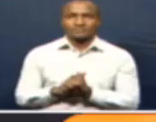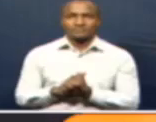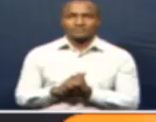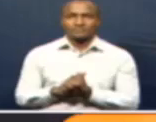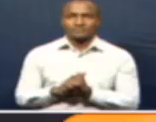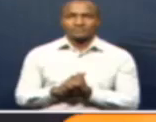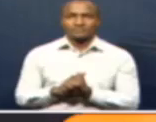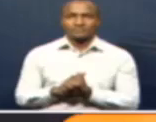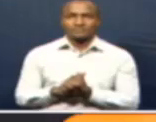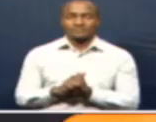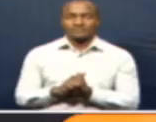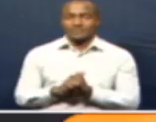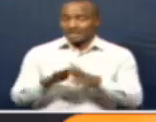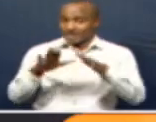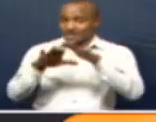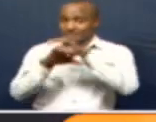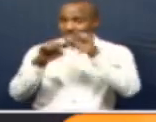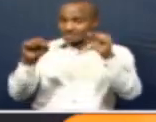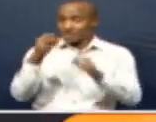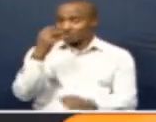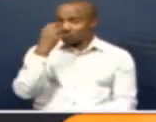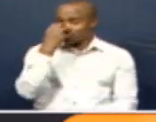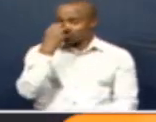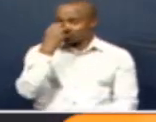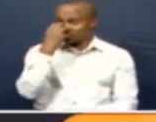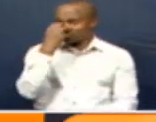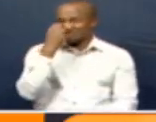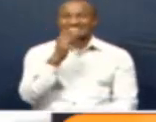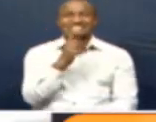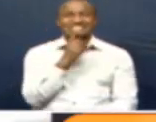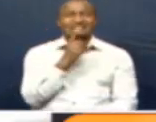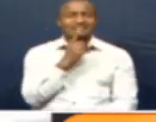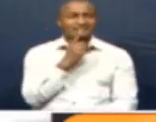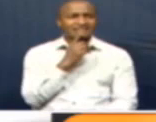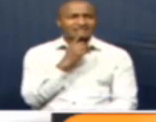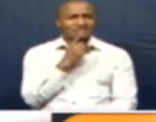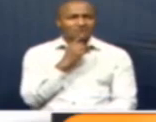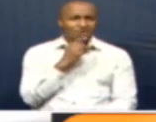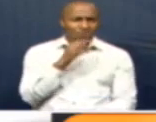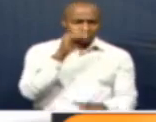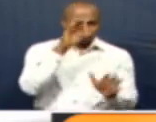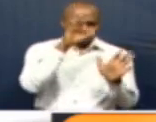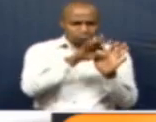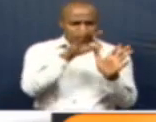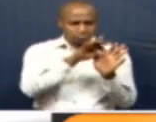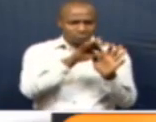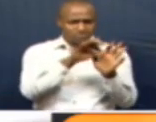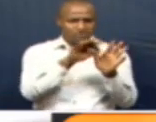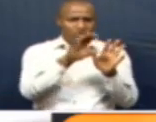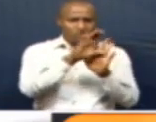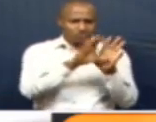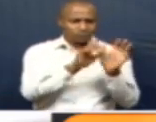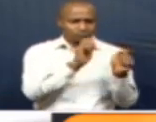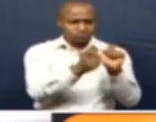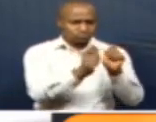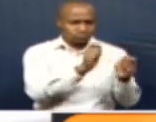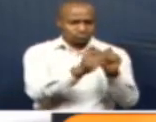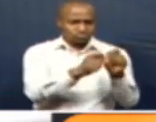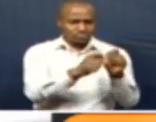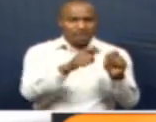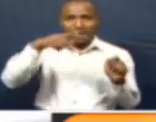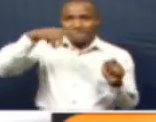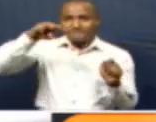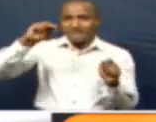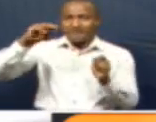Na mtazamaji, naibu rais William Ruto amepuuzilia mbali mazungumzo kuhusu kura ya maamuzi inayopaniwa kubadilisha katiba na kuunda wadhifa wa waziri